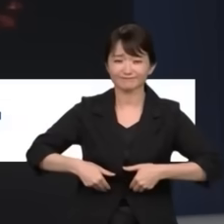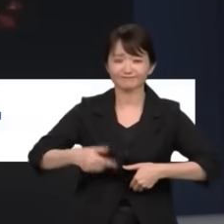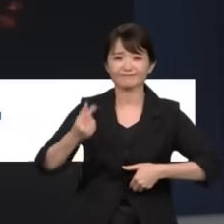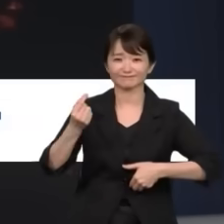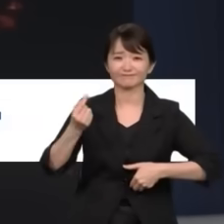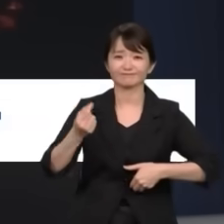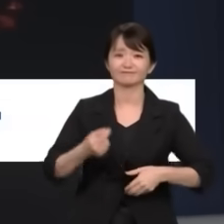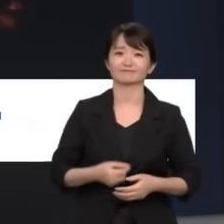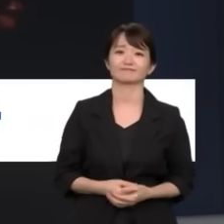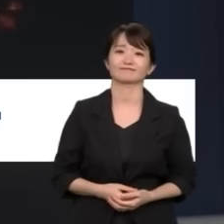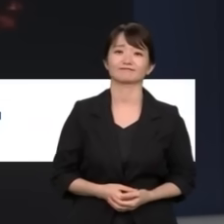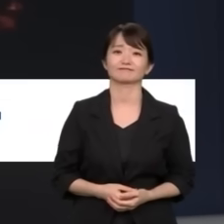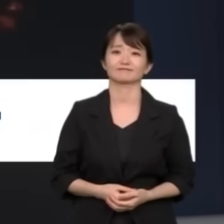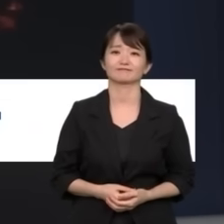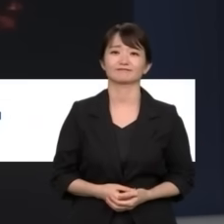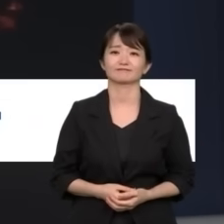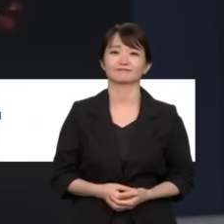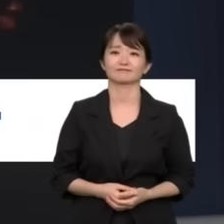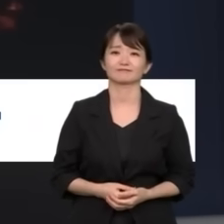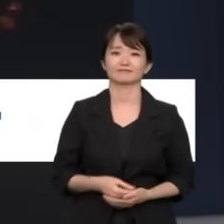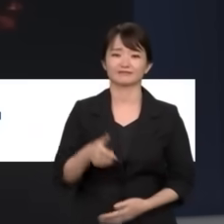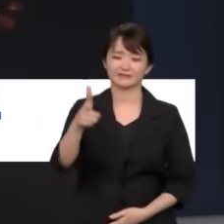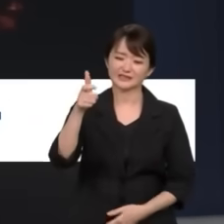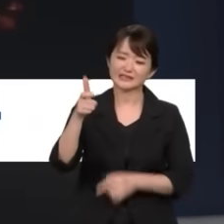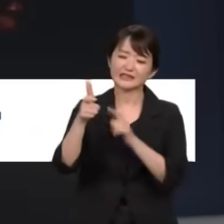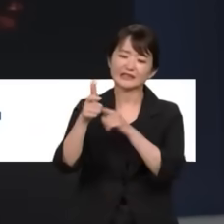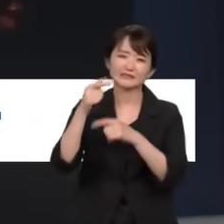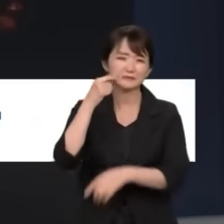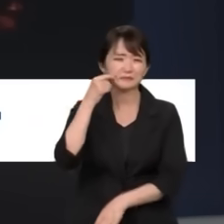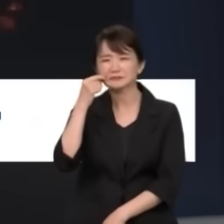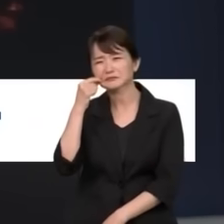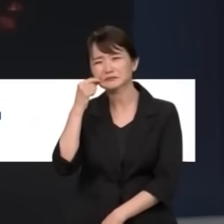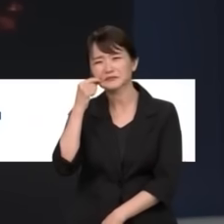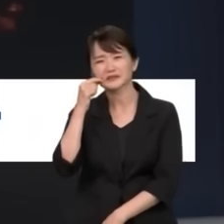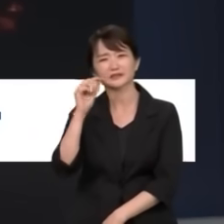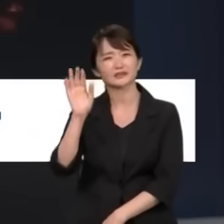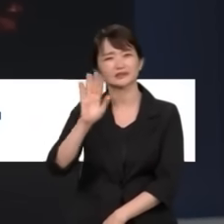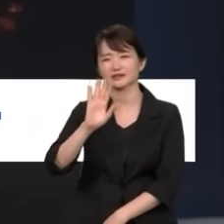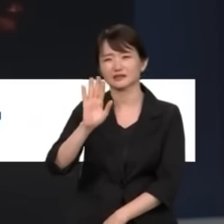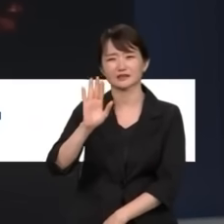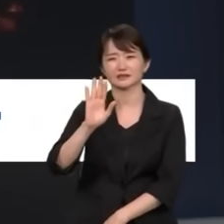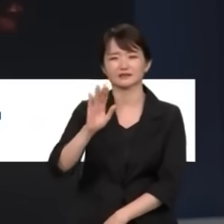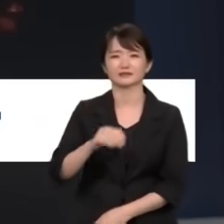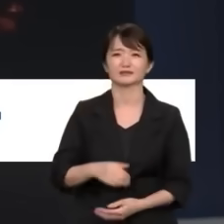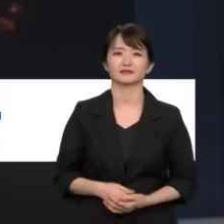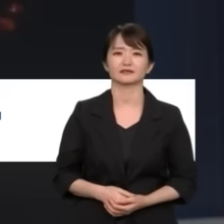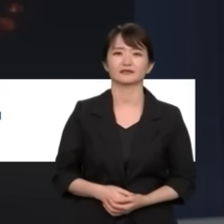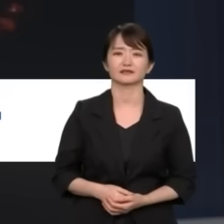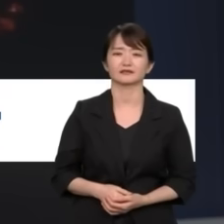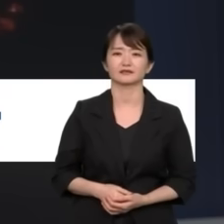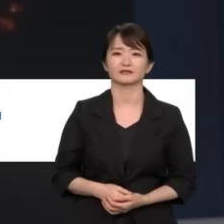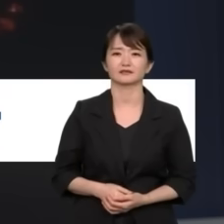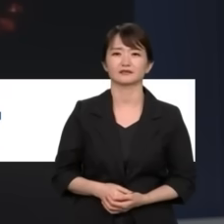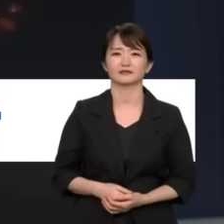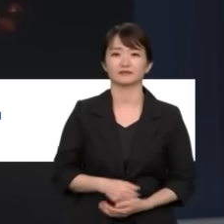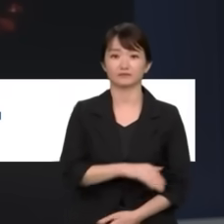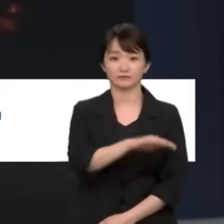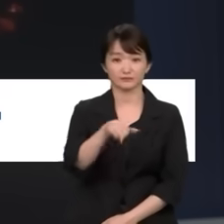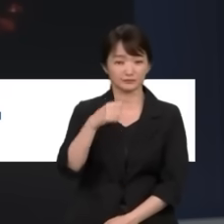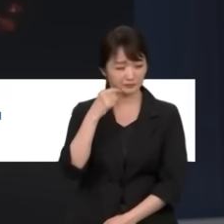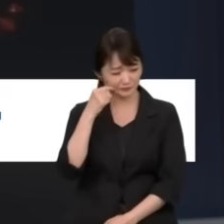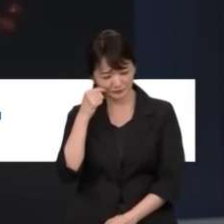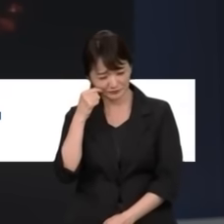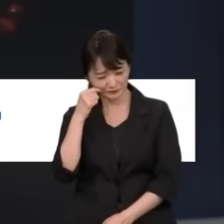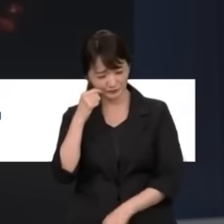않을까 싶어요네 워낙에 비인기 종목이다 보니까 저희는 인기 종목